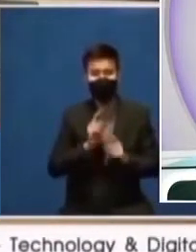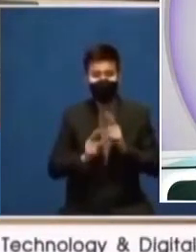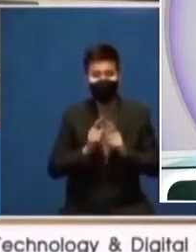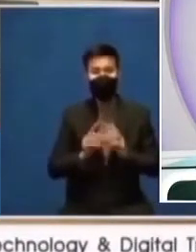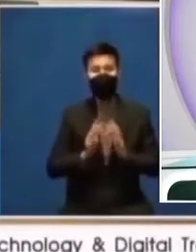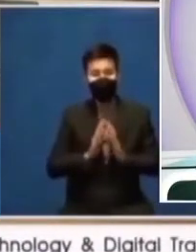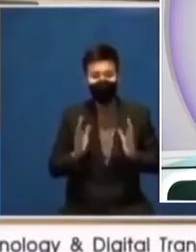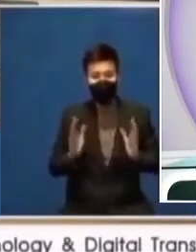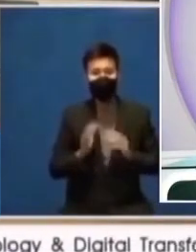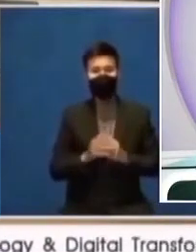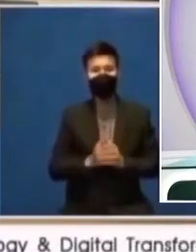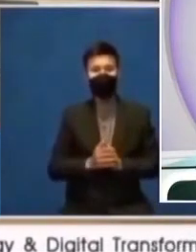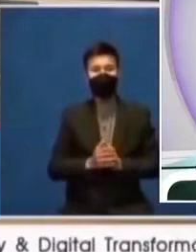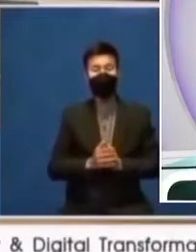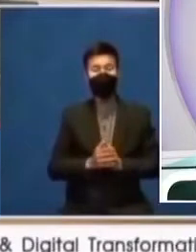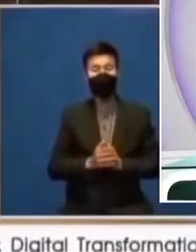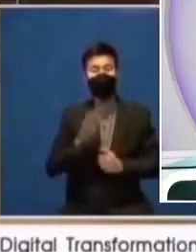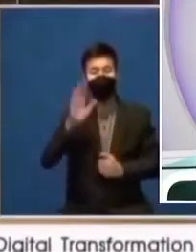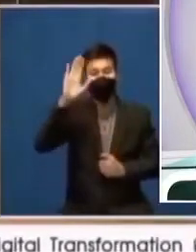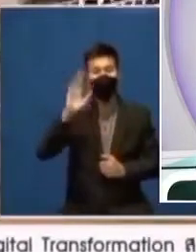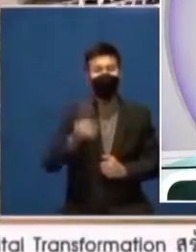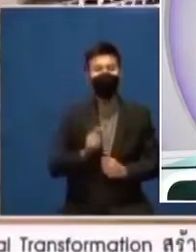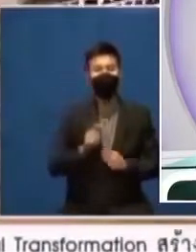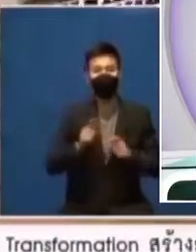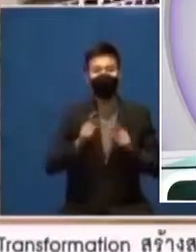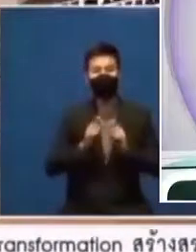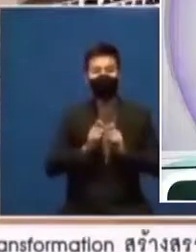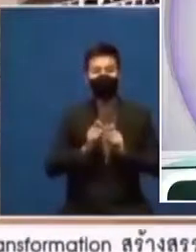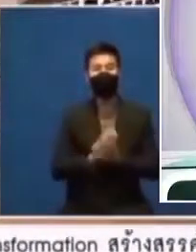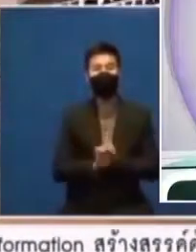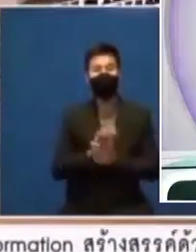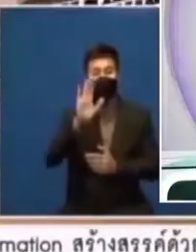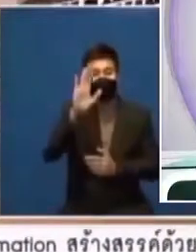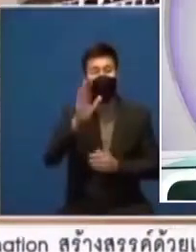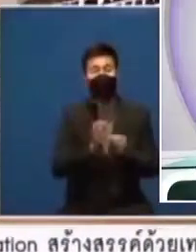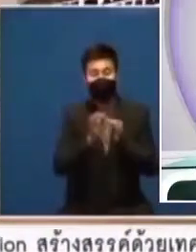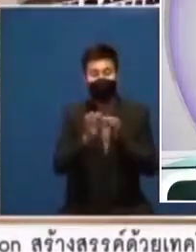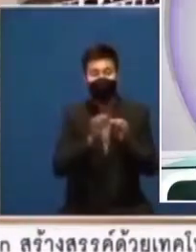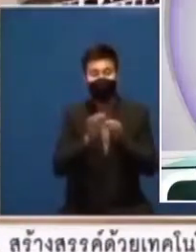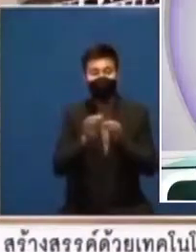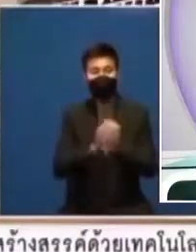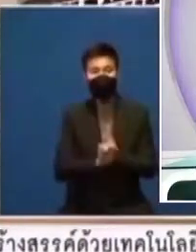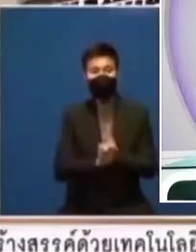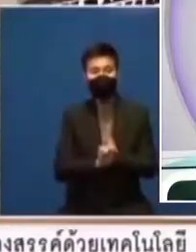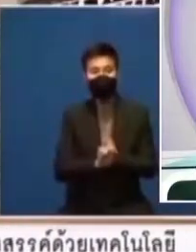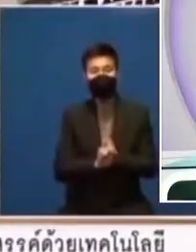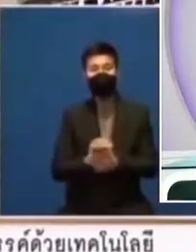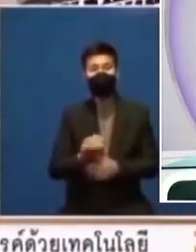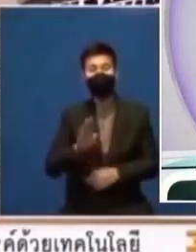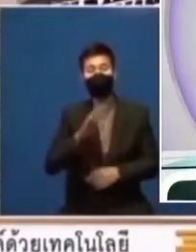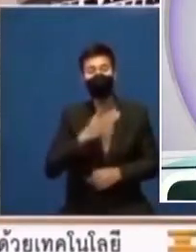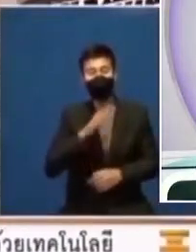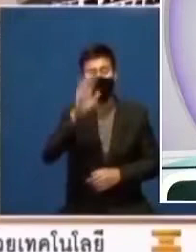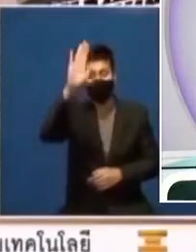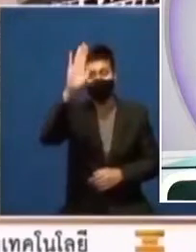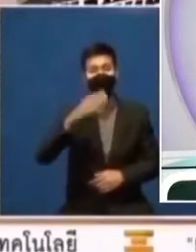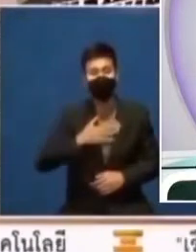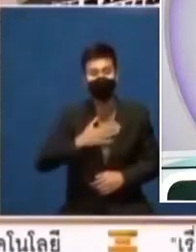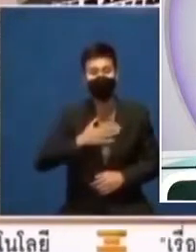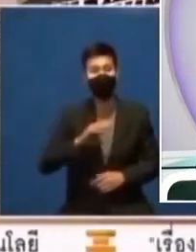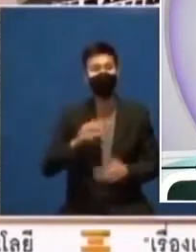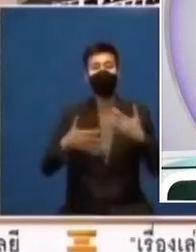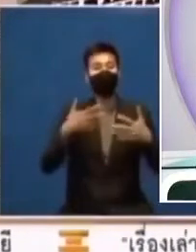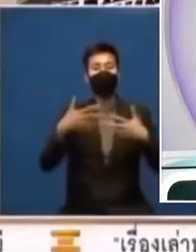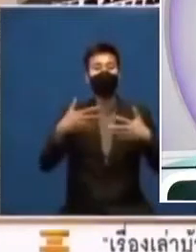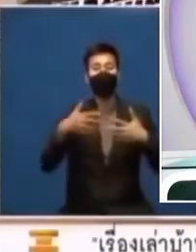การณ์ที่มีการตบต่อยแย่งโทรศัพท์นะตนยืนอยู่ตรงนั้นตนไม่เห็นนายณัฐวุฒินั่งอยู่นายชา